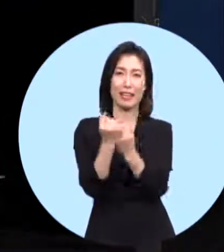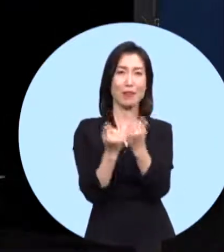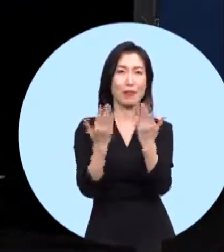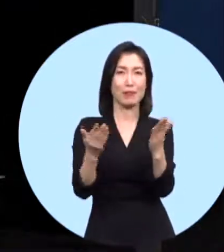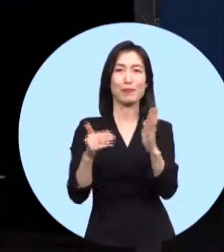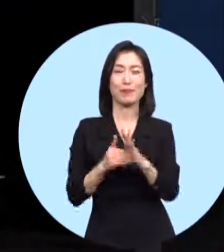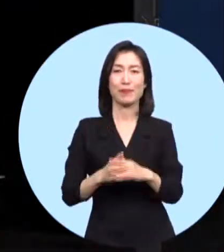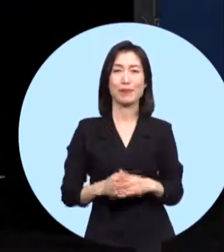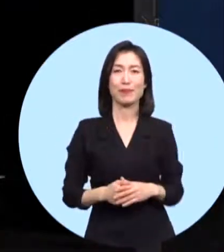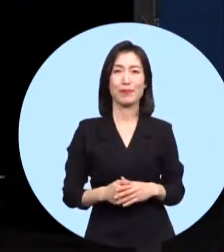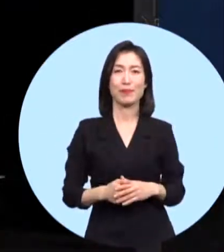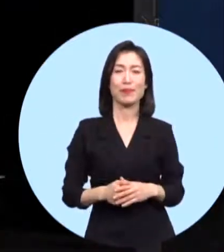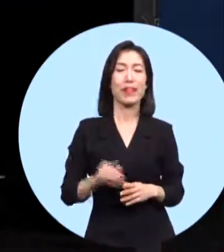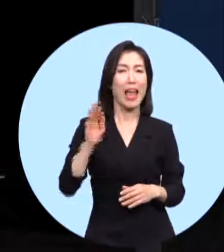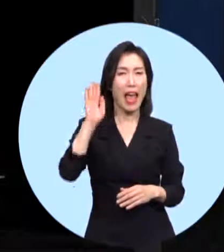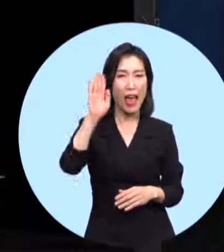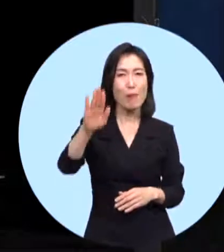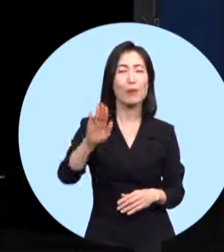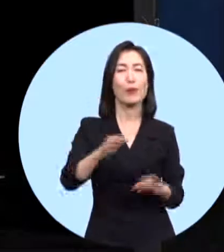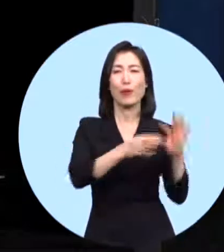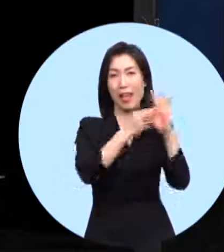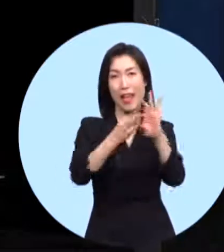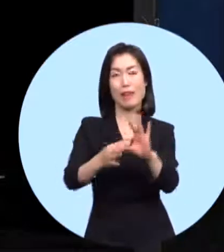드렸습니다. 앞으로도